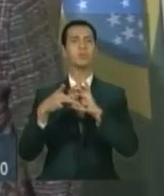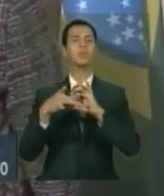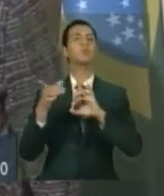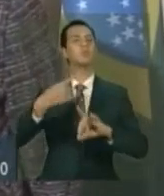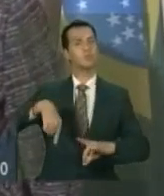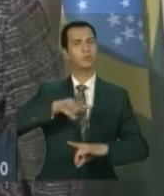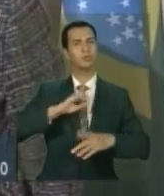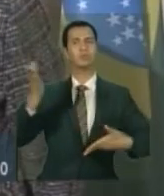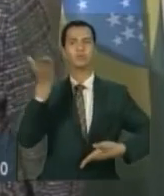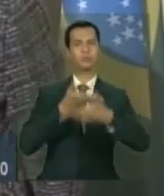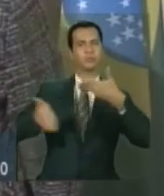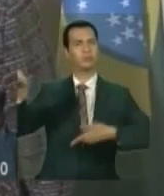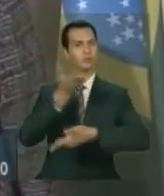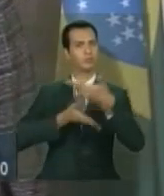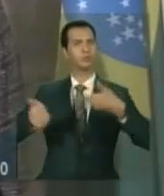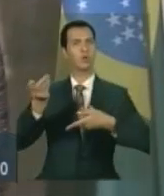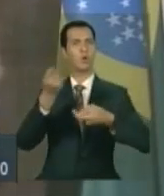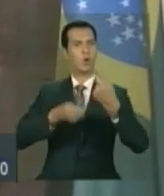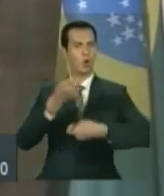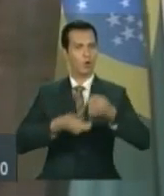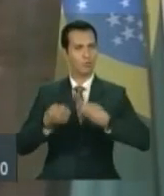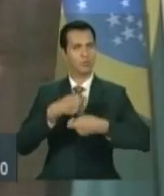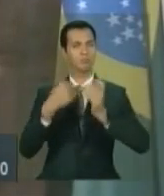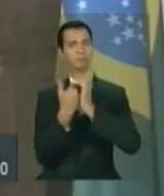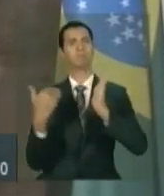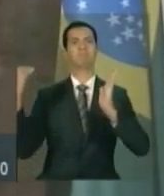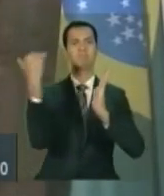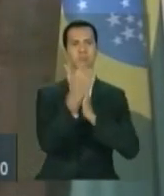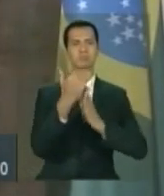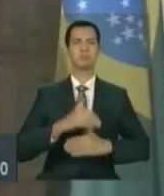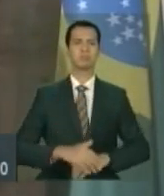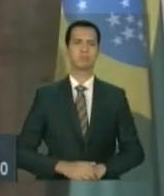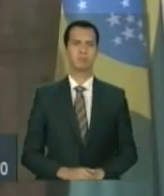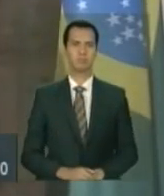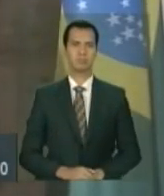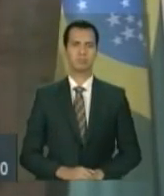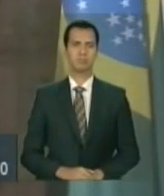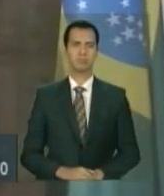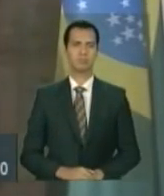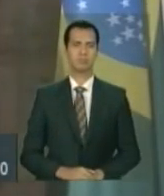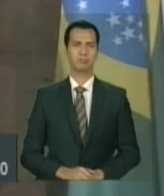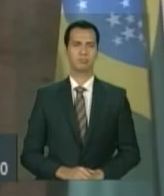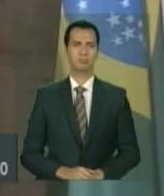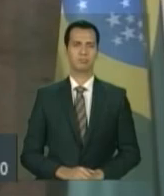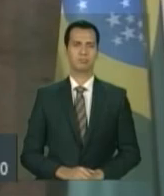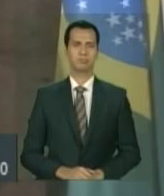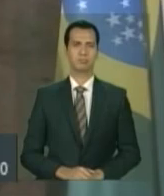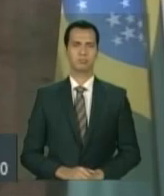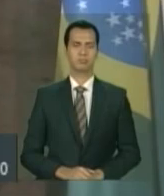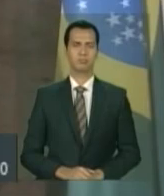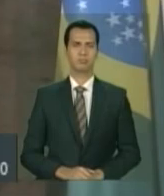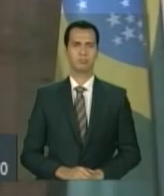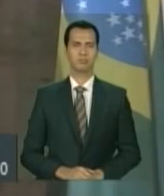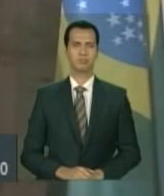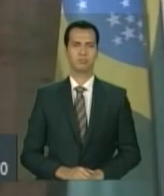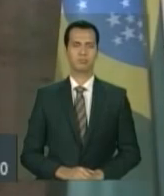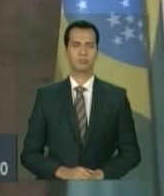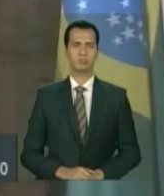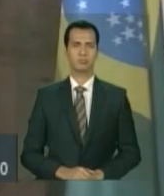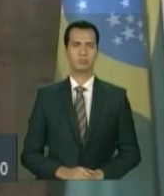nossas correntes de comércio. Именно този огромен брой потребители смятам, че са един